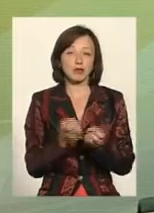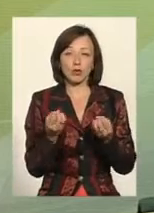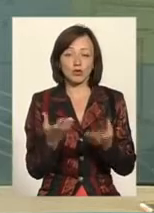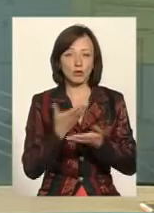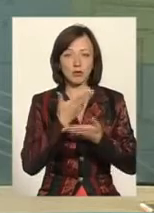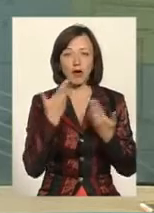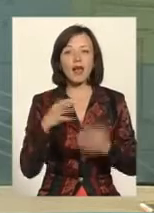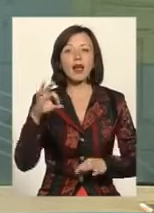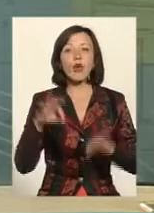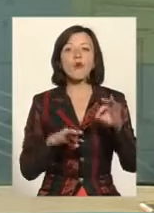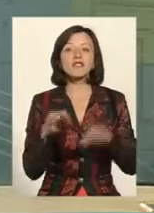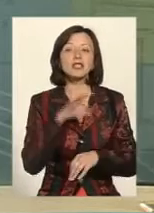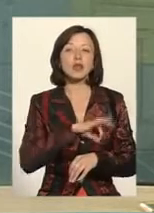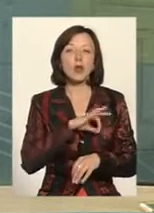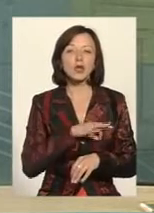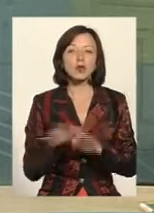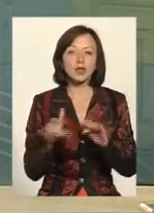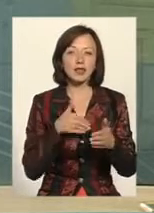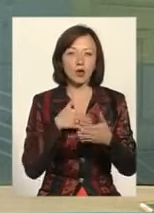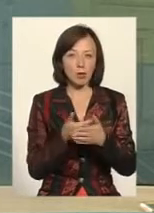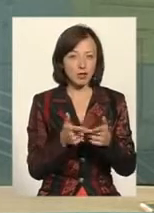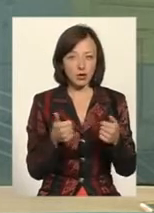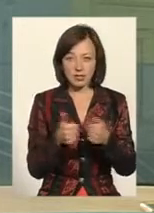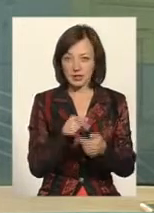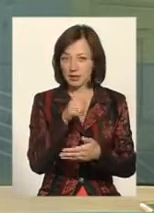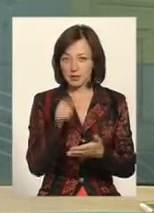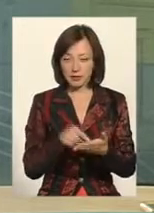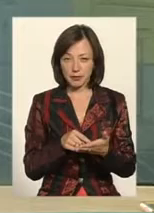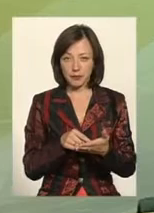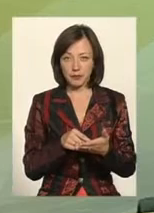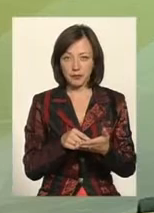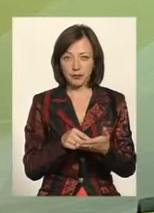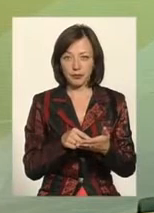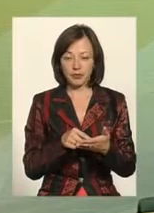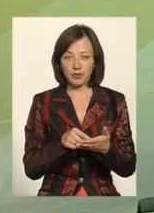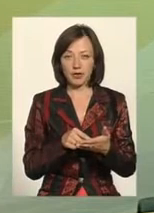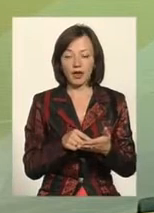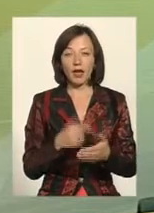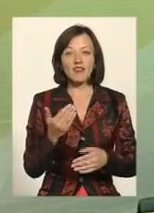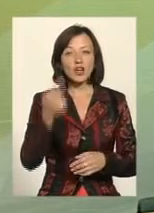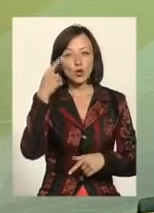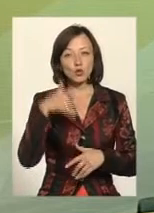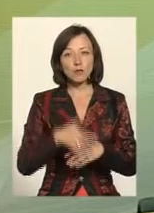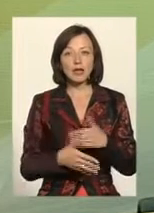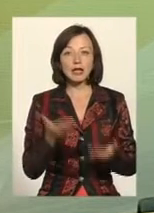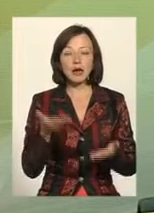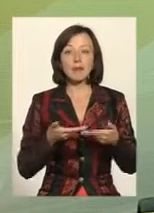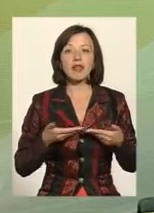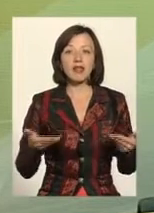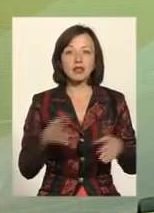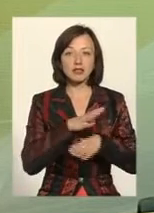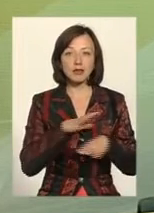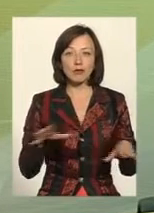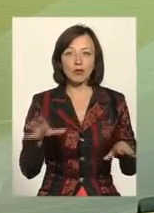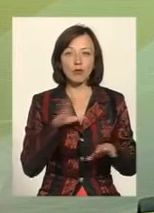який коефіцієнт корисної дії від громадських організацій? Який коефіцієнт корисної дії? Розумієте, якби нас не було, то взагалі би було